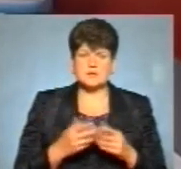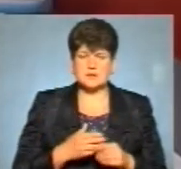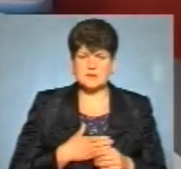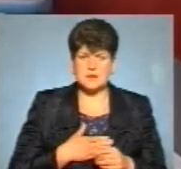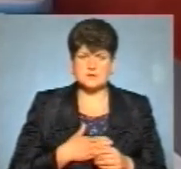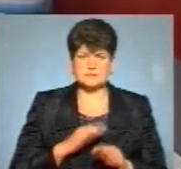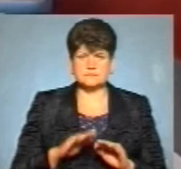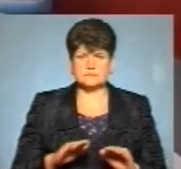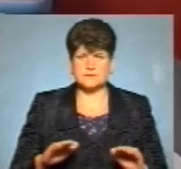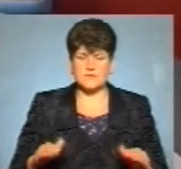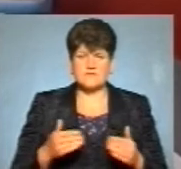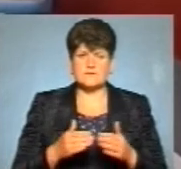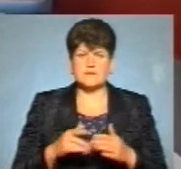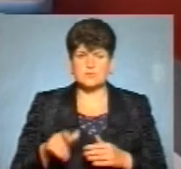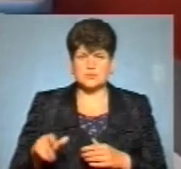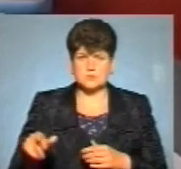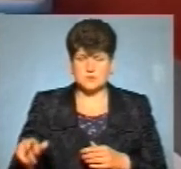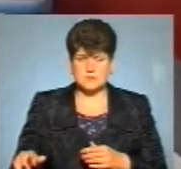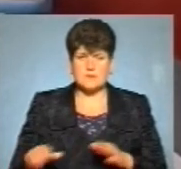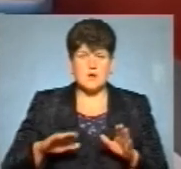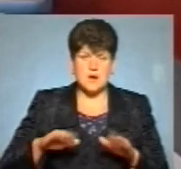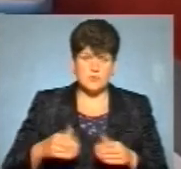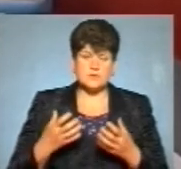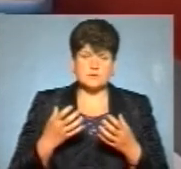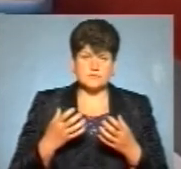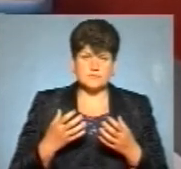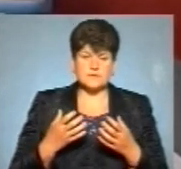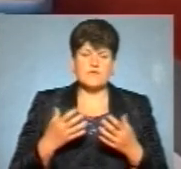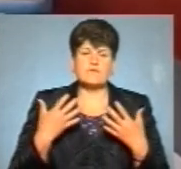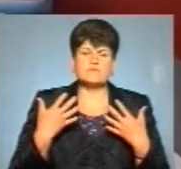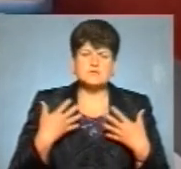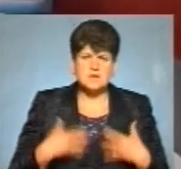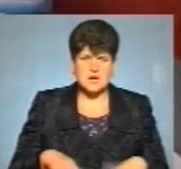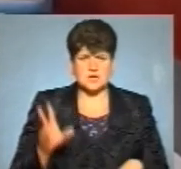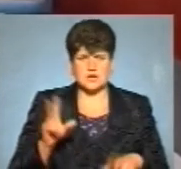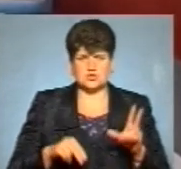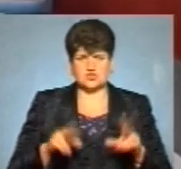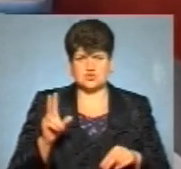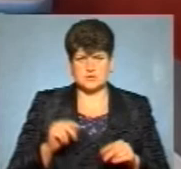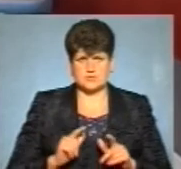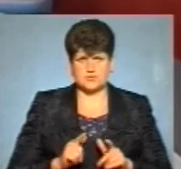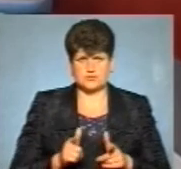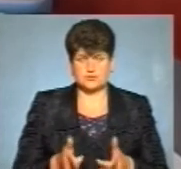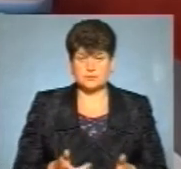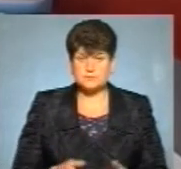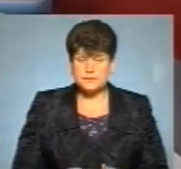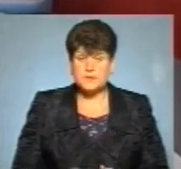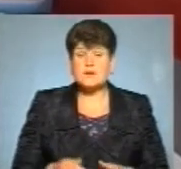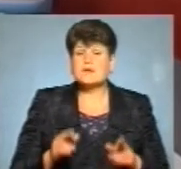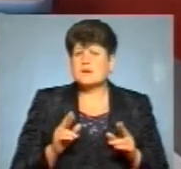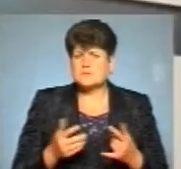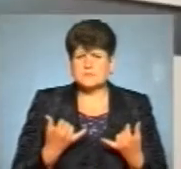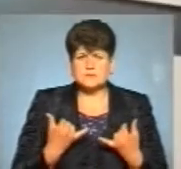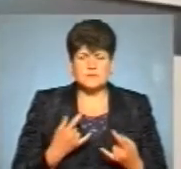наших учнів, випускників, а згодом і абітурієнтів, втратять шанс до вступу. І як би сьогодні